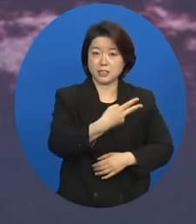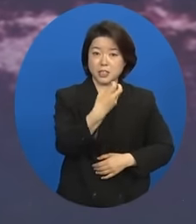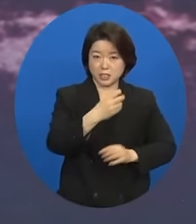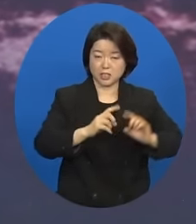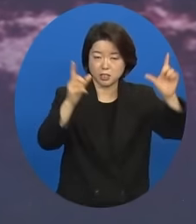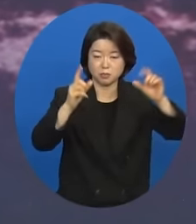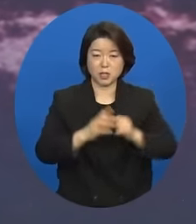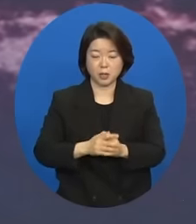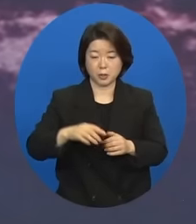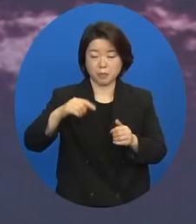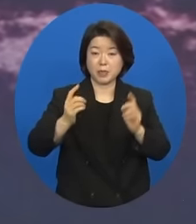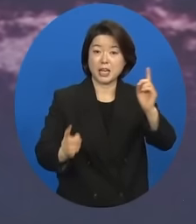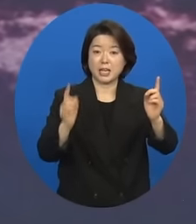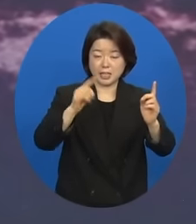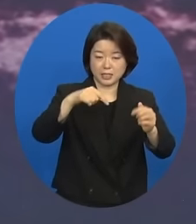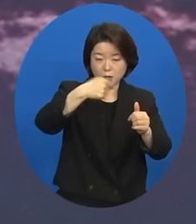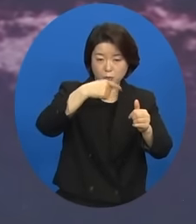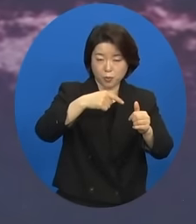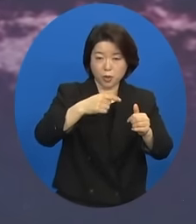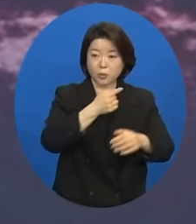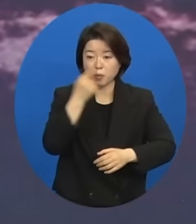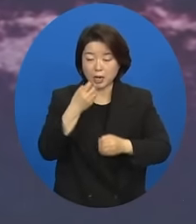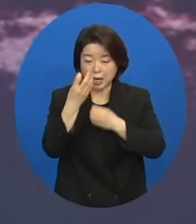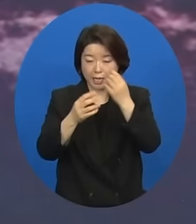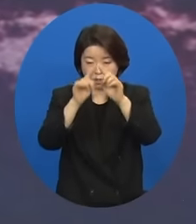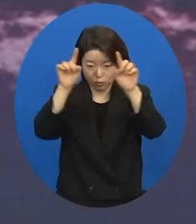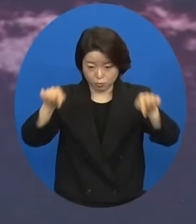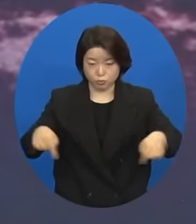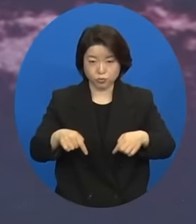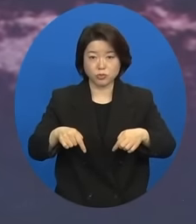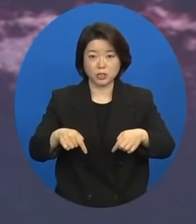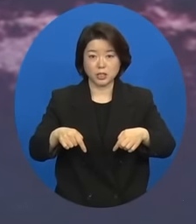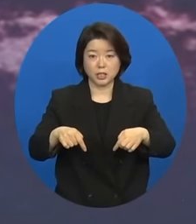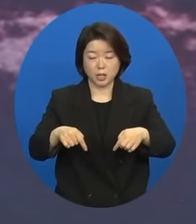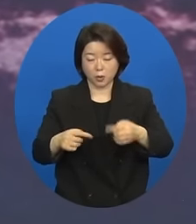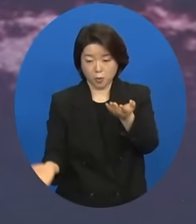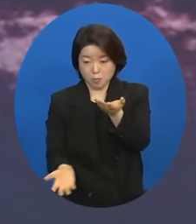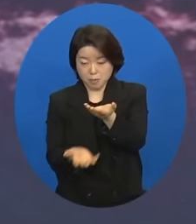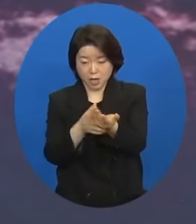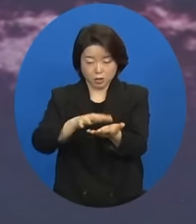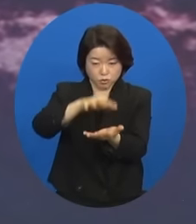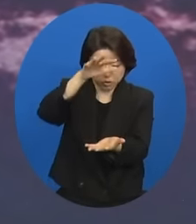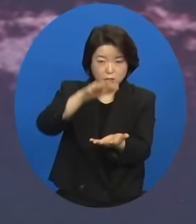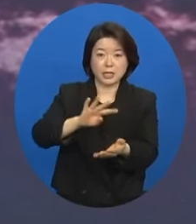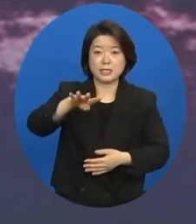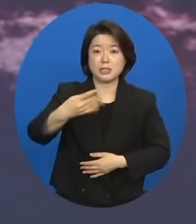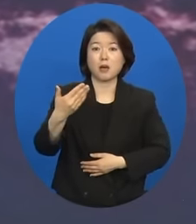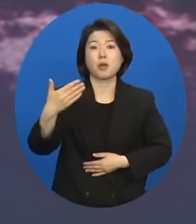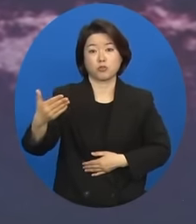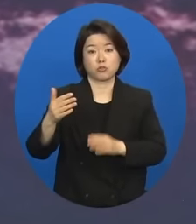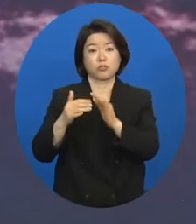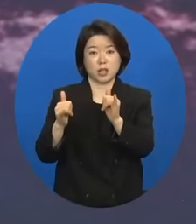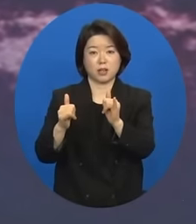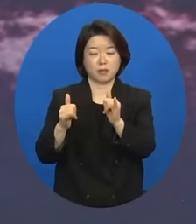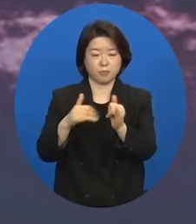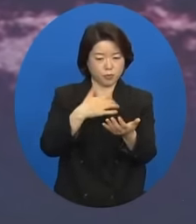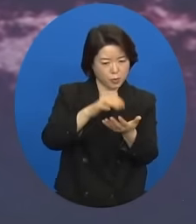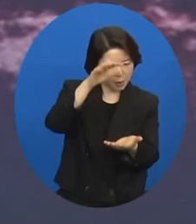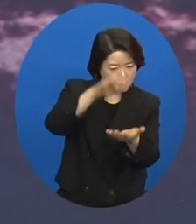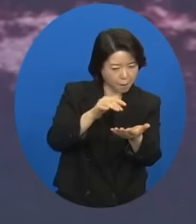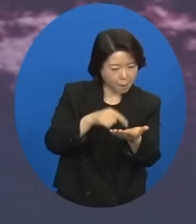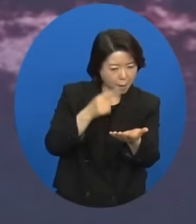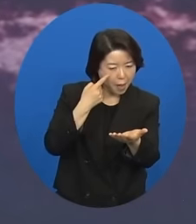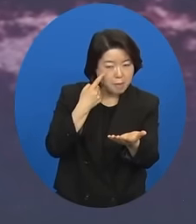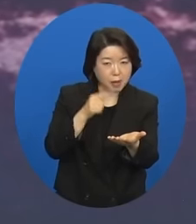간증문을 내시 49명의 간증문을 다 모아봤습니다 그 통계를 내봤어요